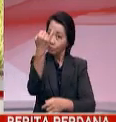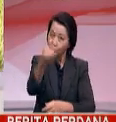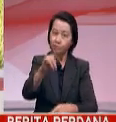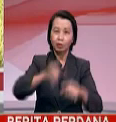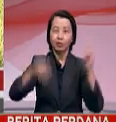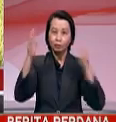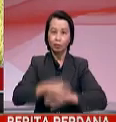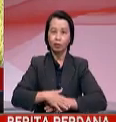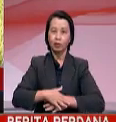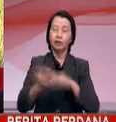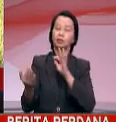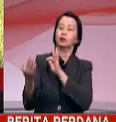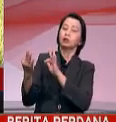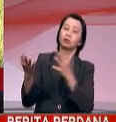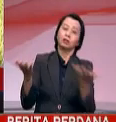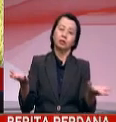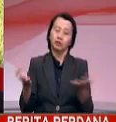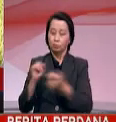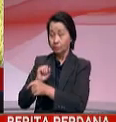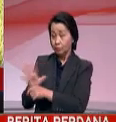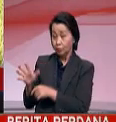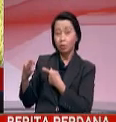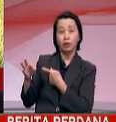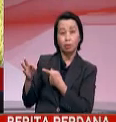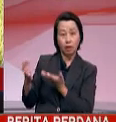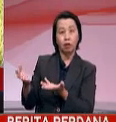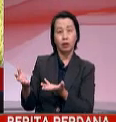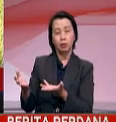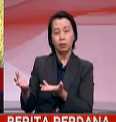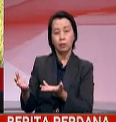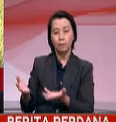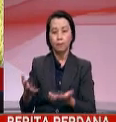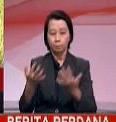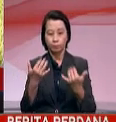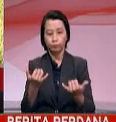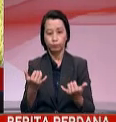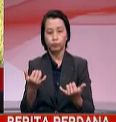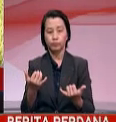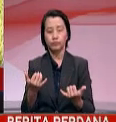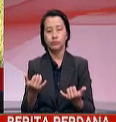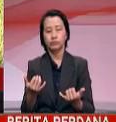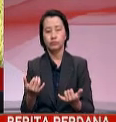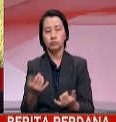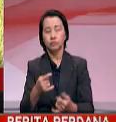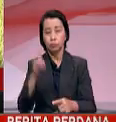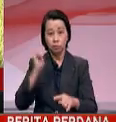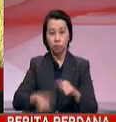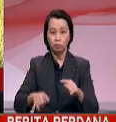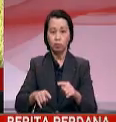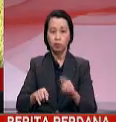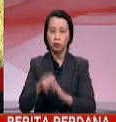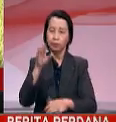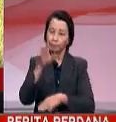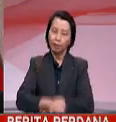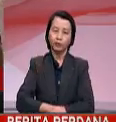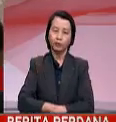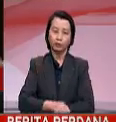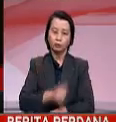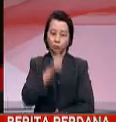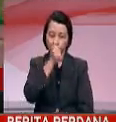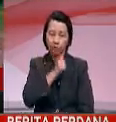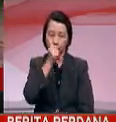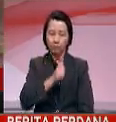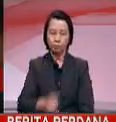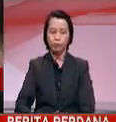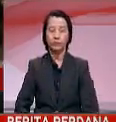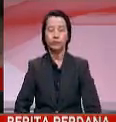terpaksa hadapilah benda-benda yang macam ni disebabkan COVID ni. Jadi yang tak dapat tu terpaksa bersabar jugalah.